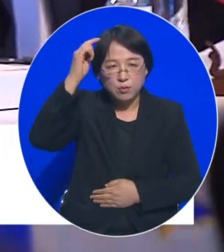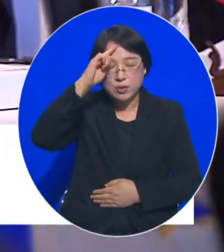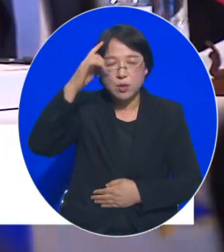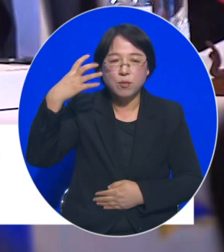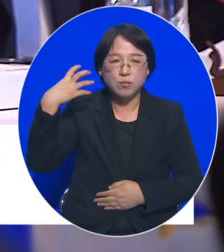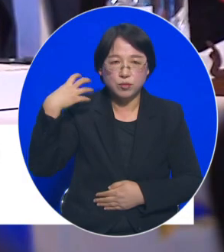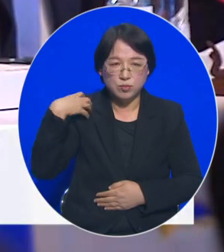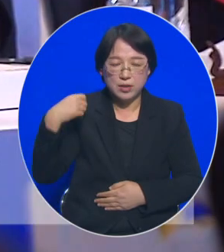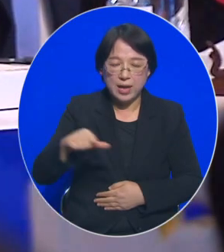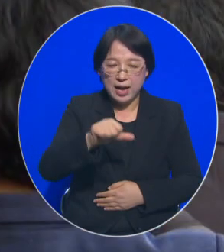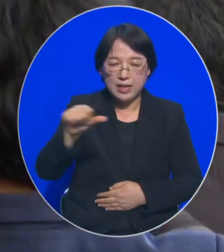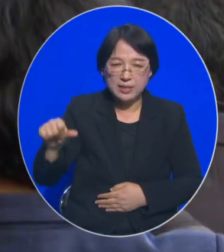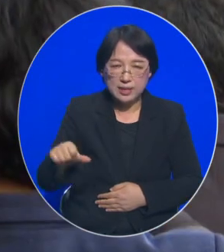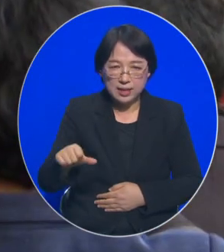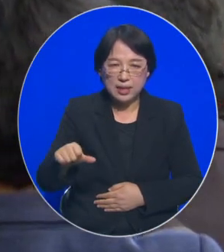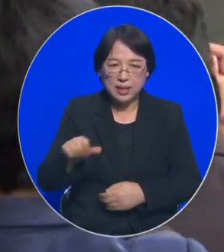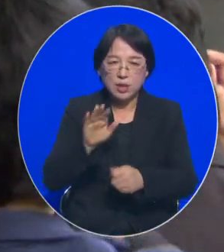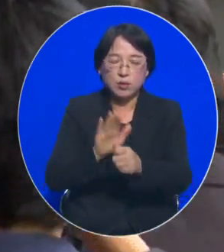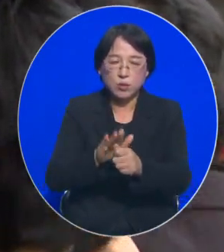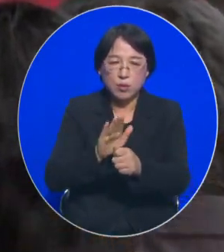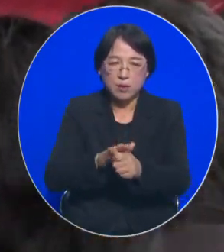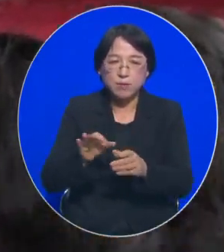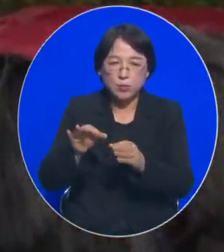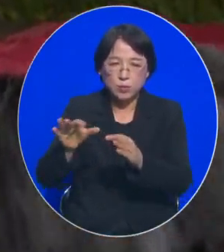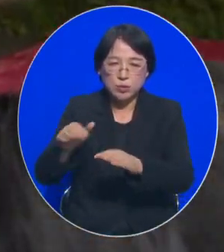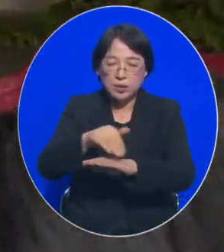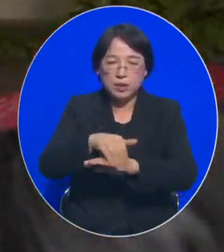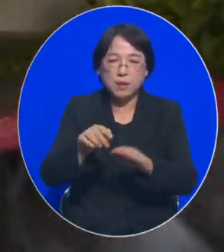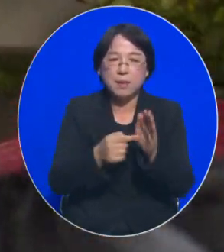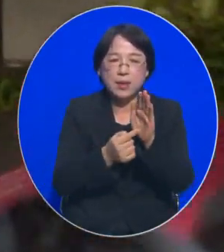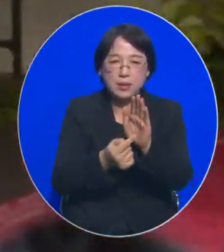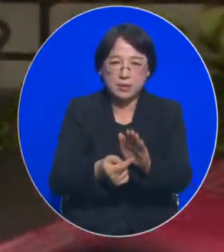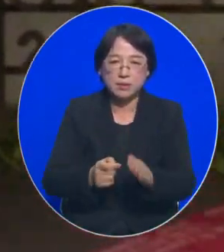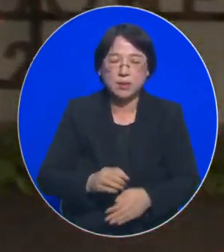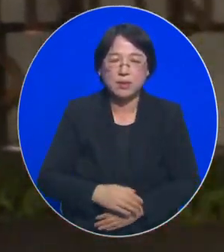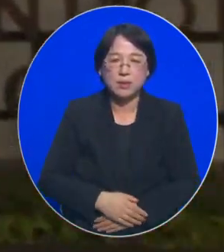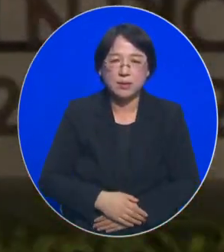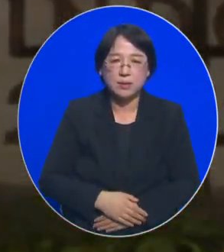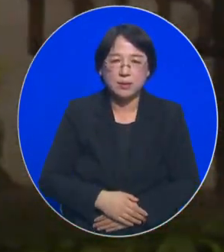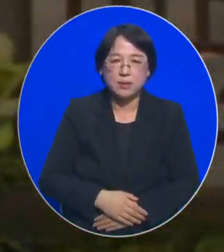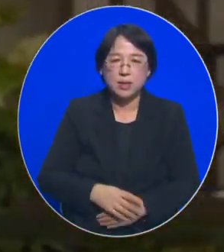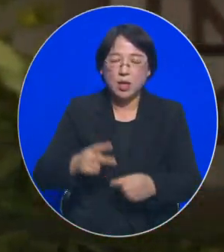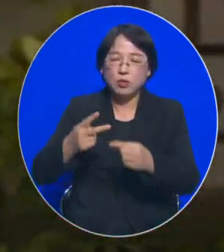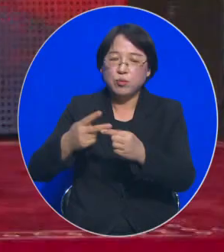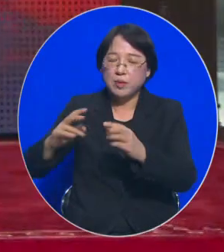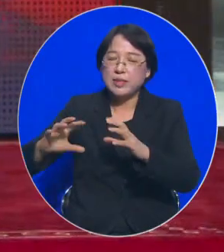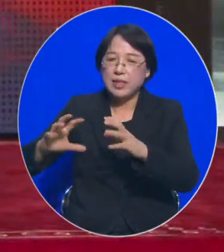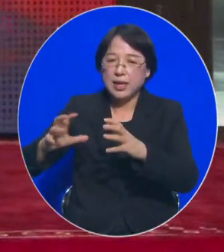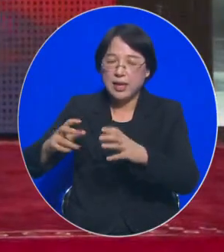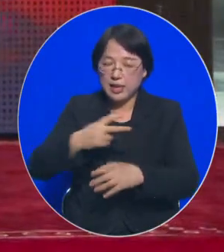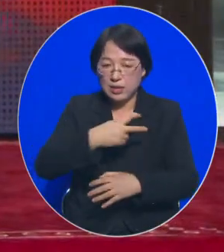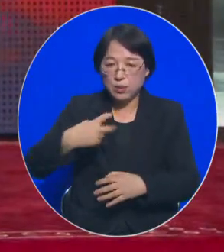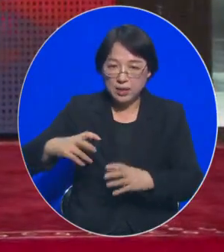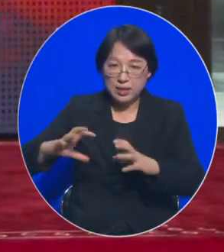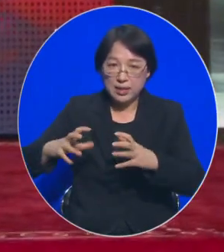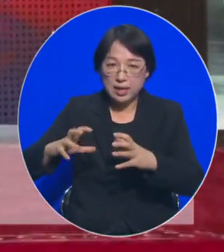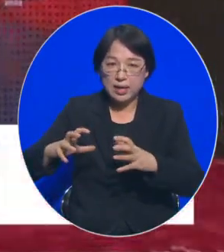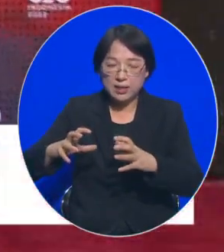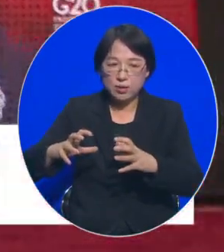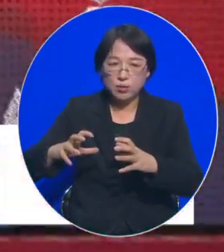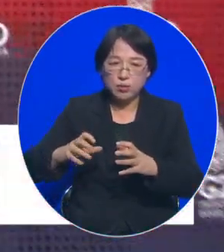기여 의지를 강조했습니다 윤 대통령의 다자 외교 문제는 두 번째 순방국인 인도네시아에서도 이어졌습니다